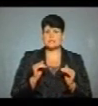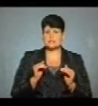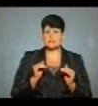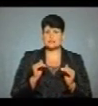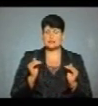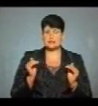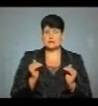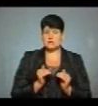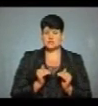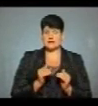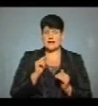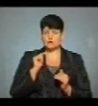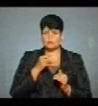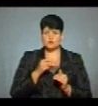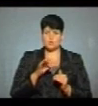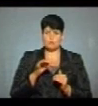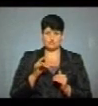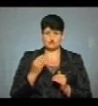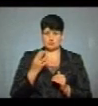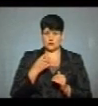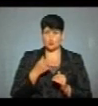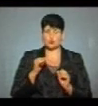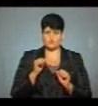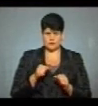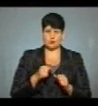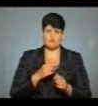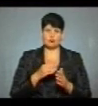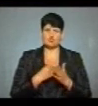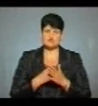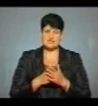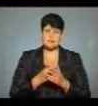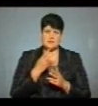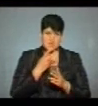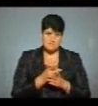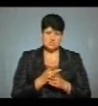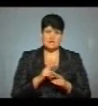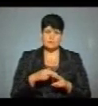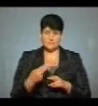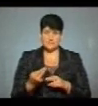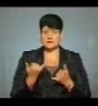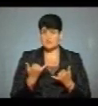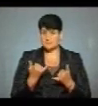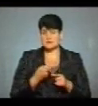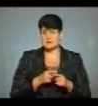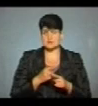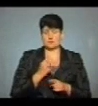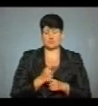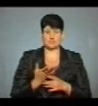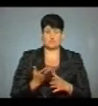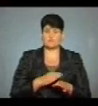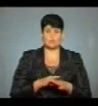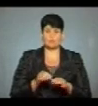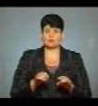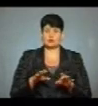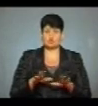обґрунтованих. Чотири роки назад вони могли в бюджеті передбачити і відшкодовувати з місцевого бюджету. Тепер це заборонено. Так сталося, що виконати